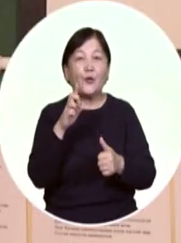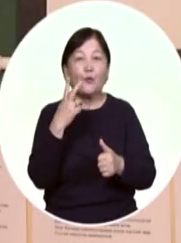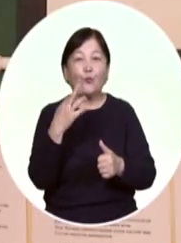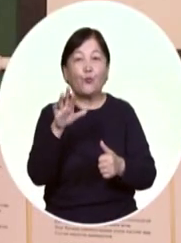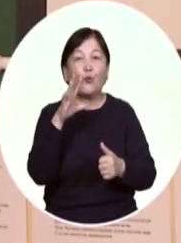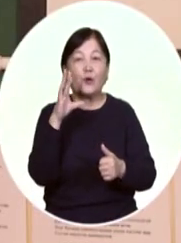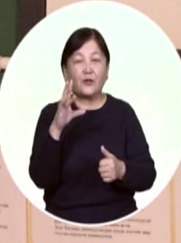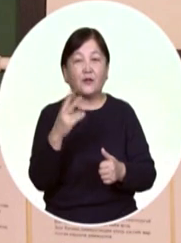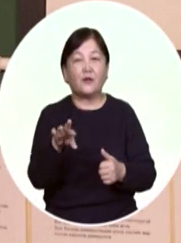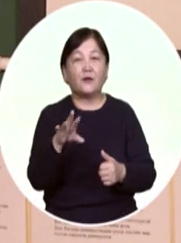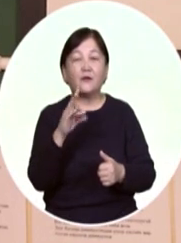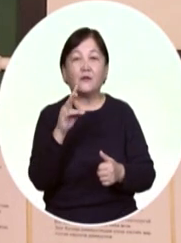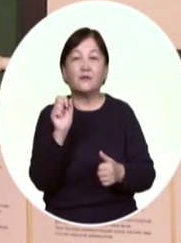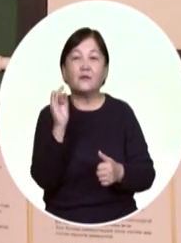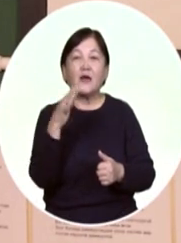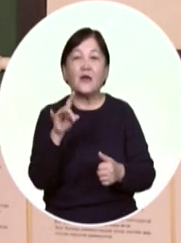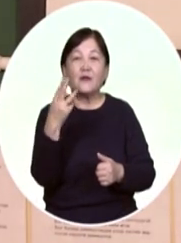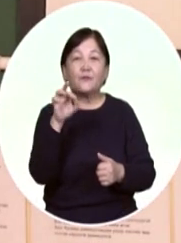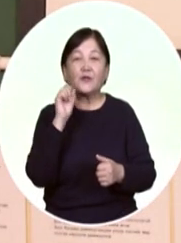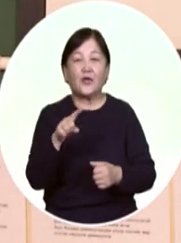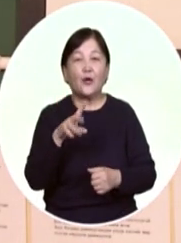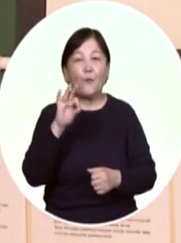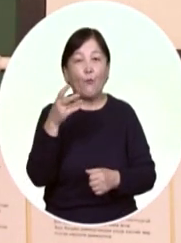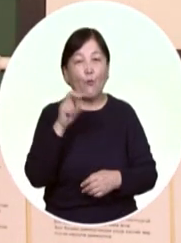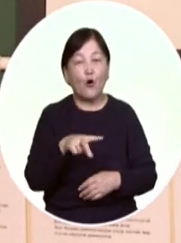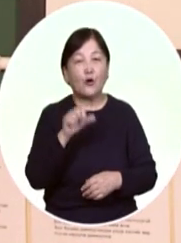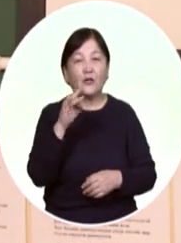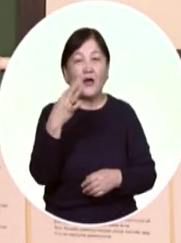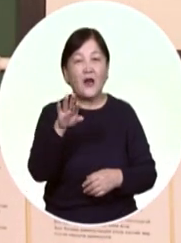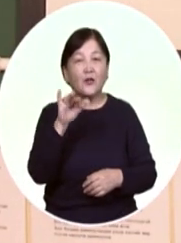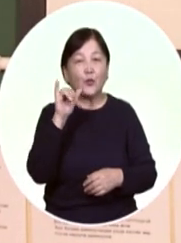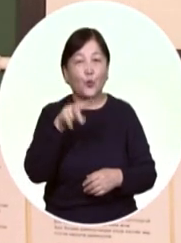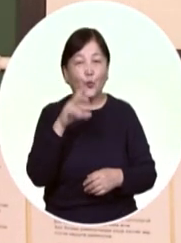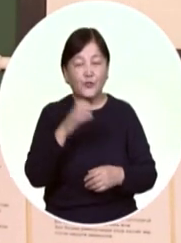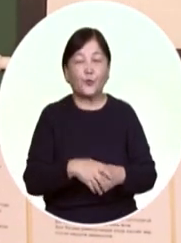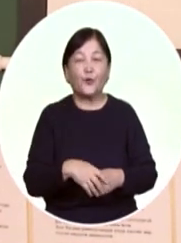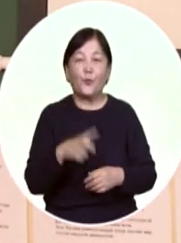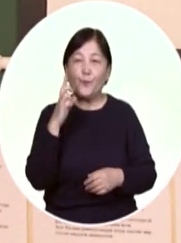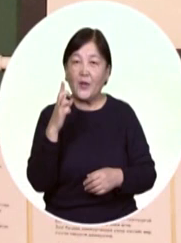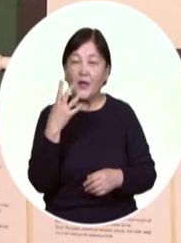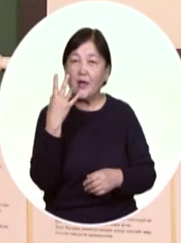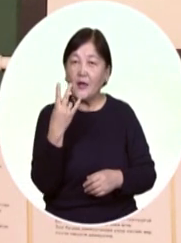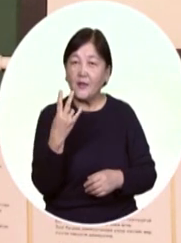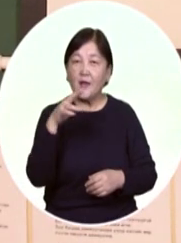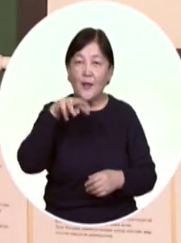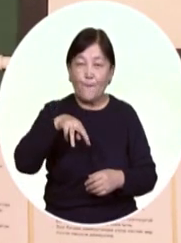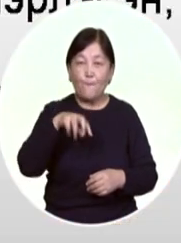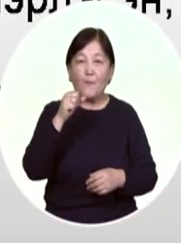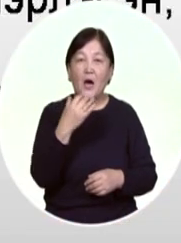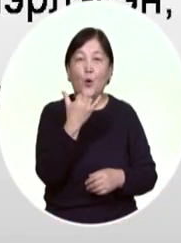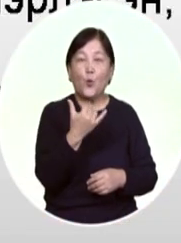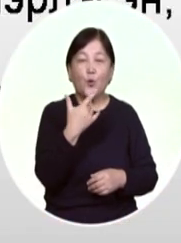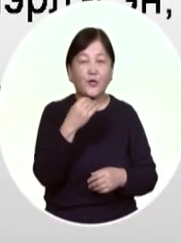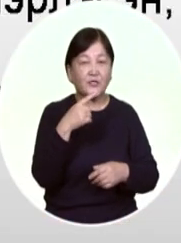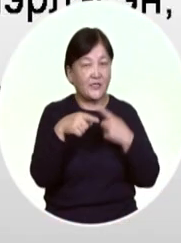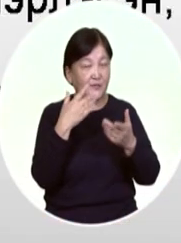гэж нэрлсэн байгаа. Энэ нэрийг бид нар 1924 оны анх тухаар үндсэн хууль баталснаас 92 оны одоо